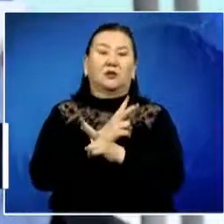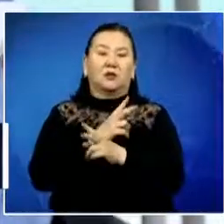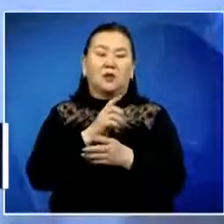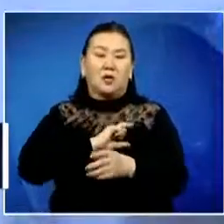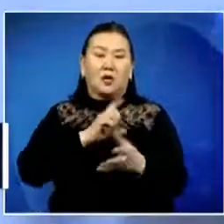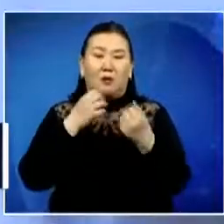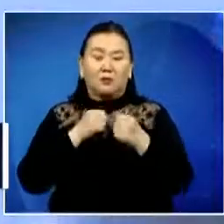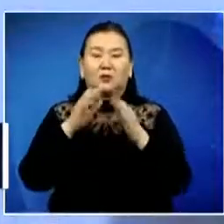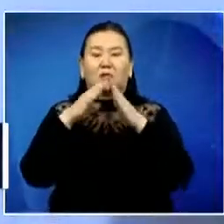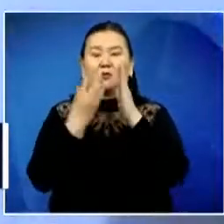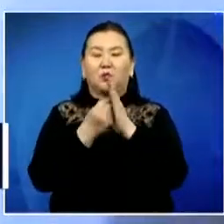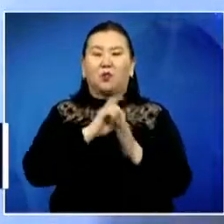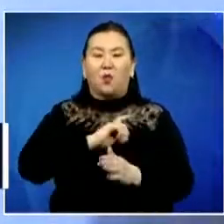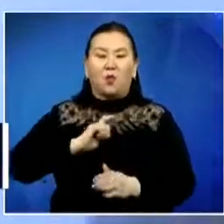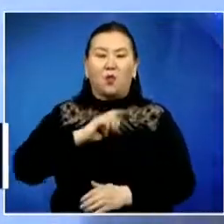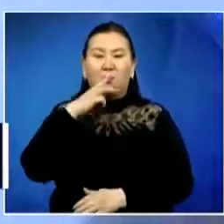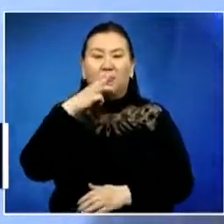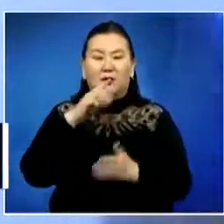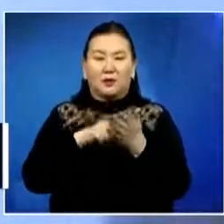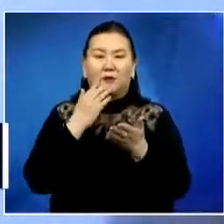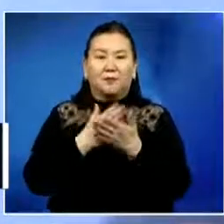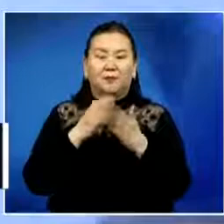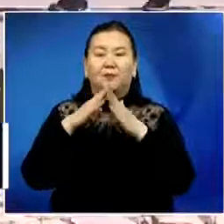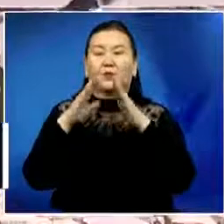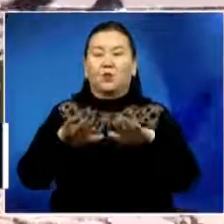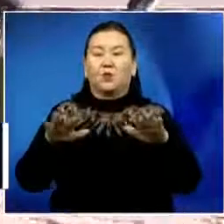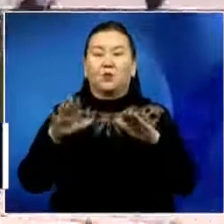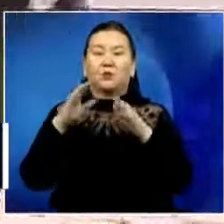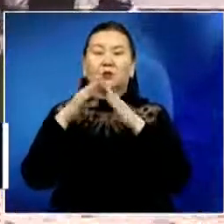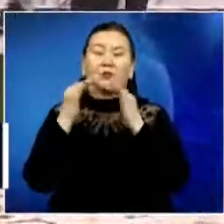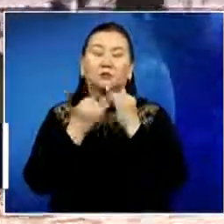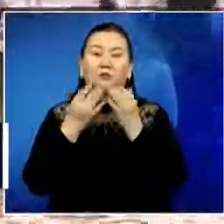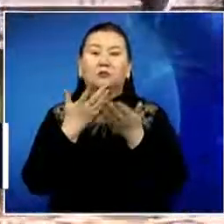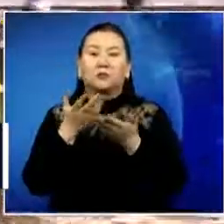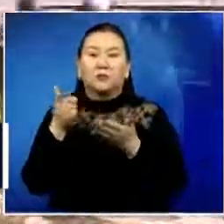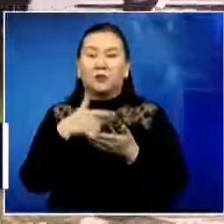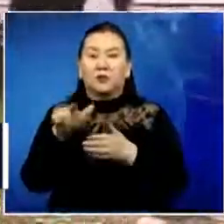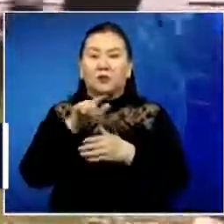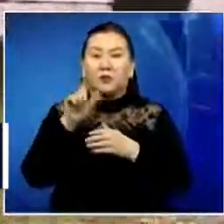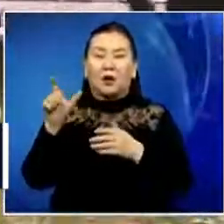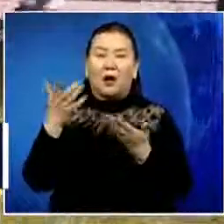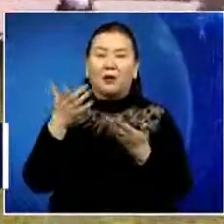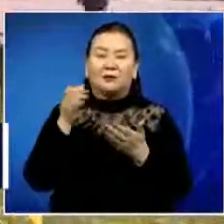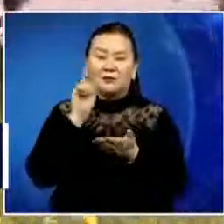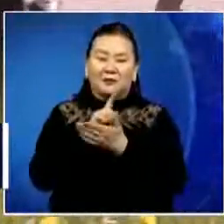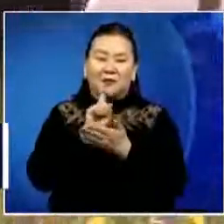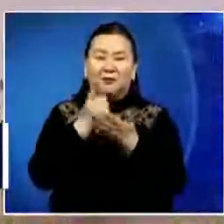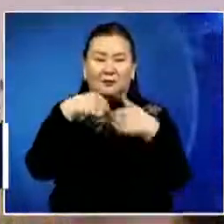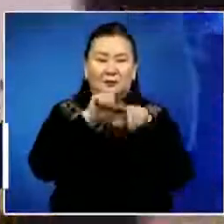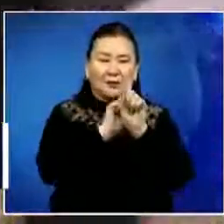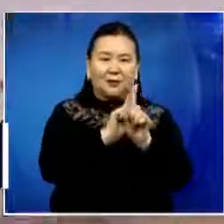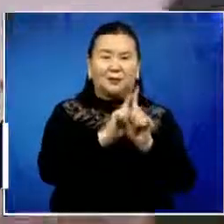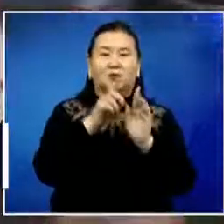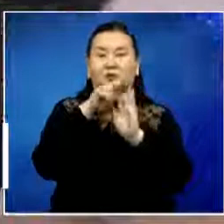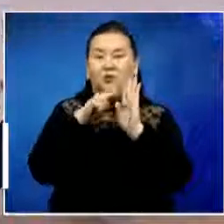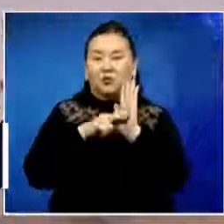бэлэн байдаг гэж харуулжээ. Тэгэхээр захим орчинд хүүхдүүдийг хамгаалах асуудлыг хөтөлбөр зорилт нөхцөл шаардлагаар бус заавал дагаж мөрдөх хэм хэмжээ